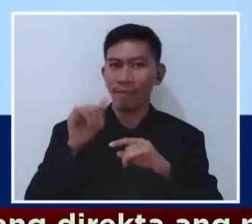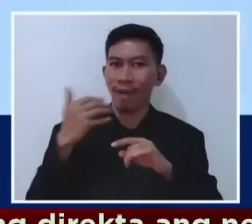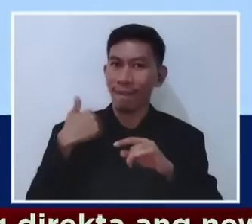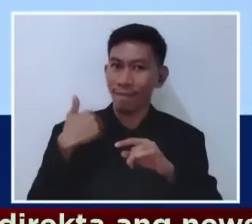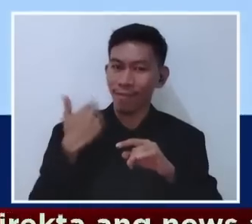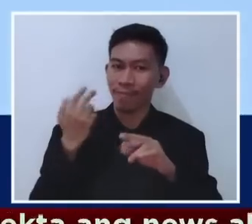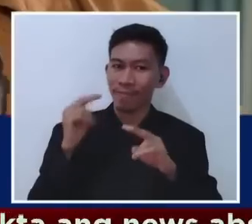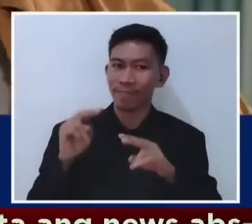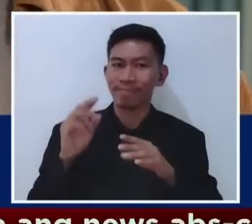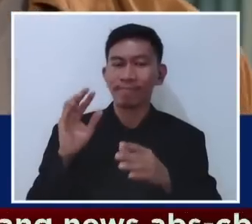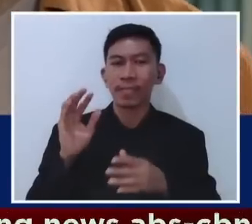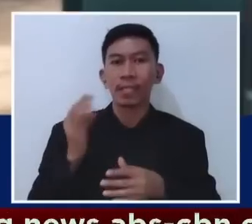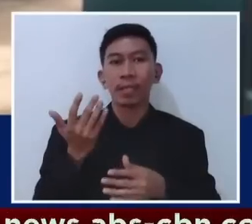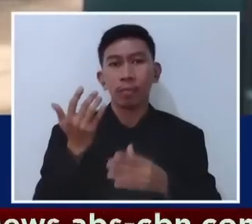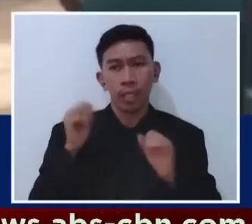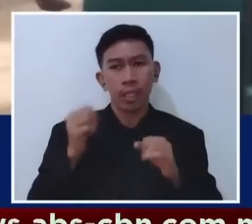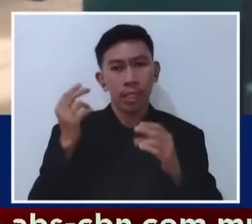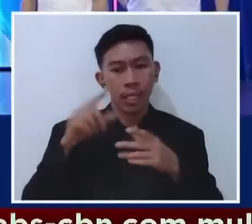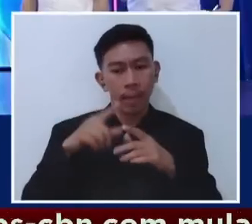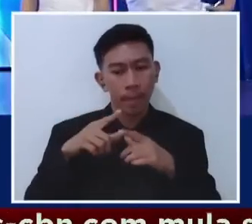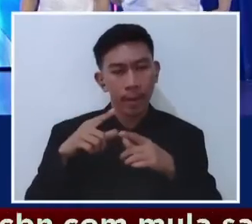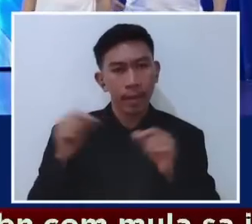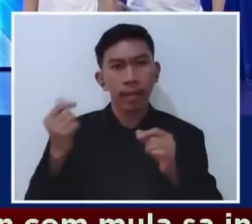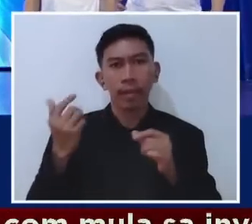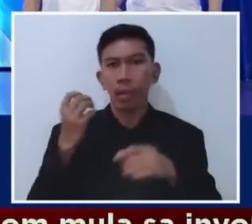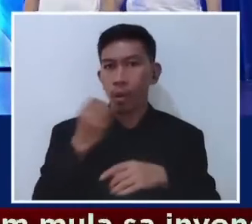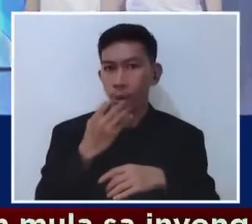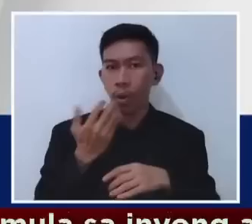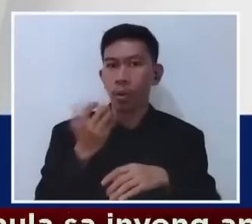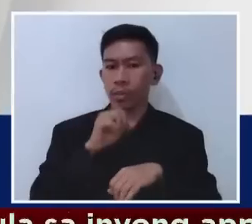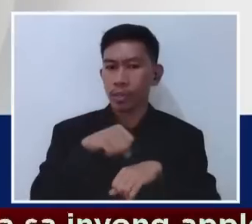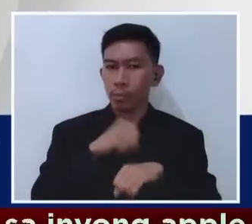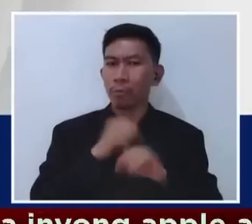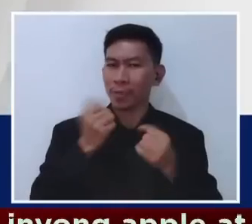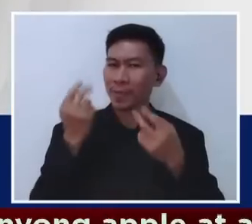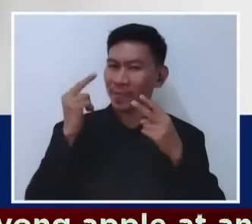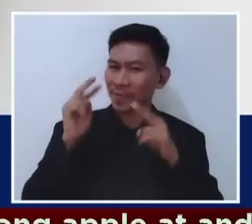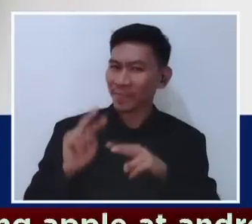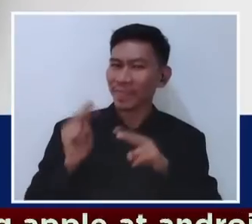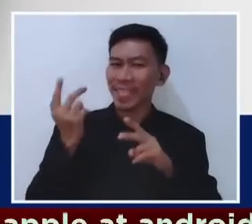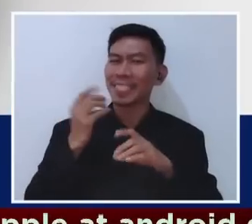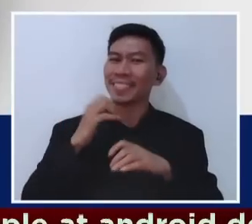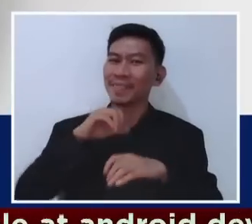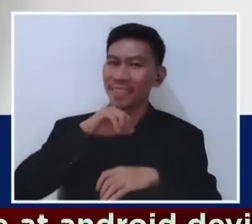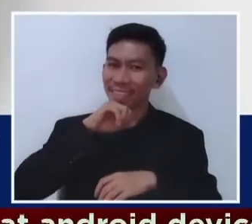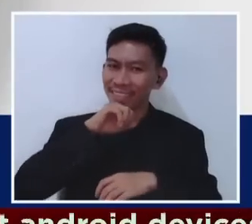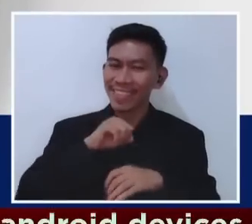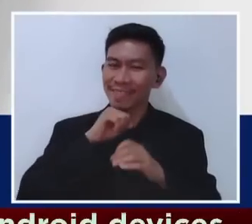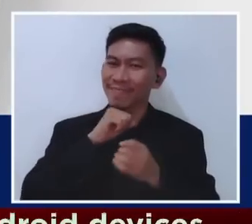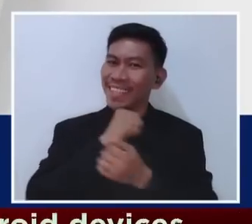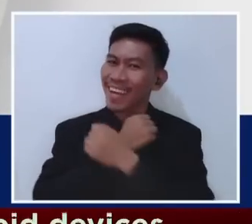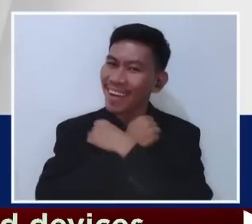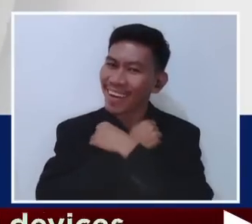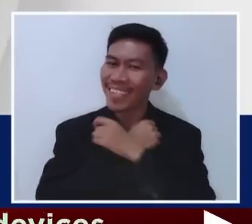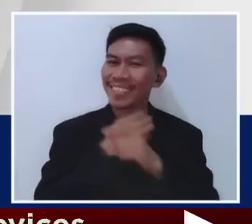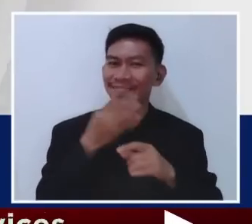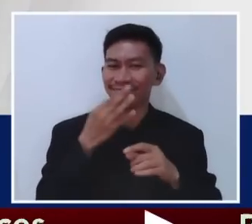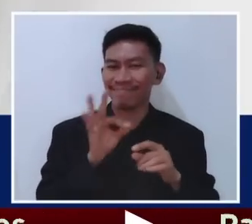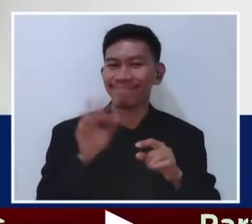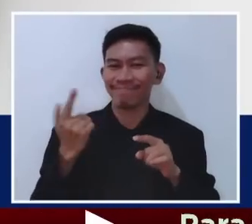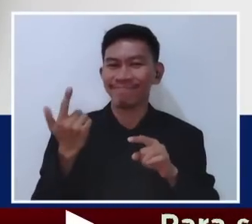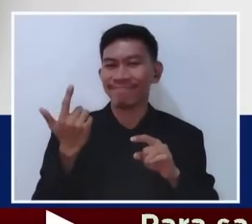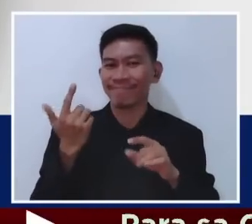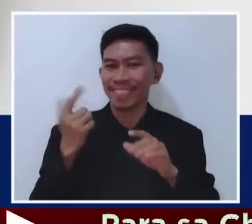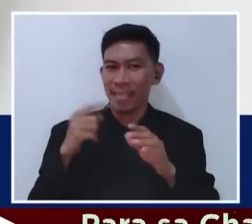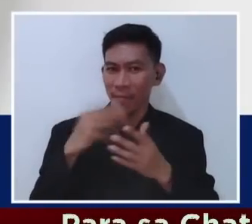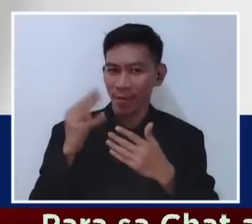sa Japan, Hong Kong at Singapore ang mga paborito nilang Kapamilya teleserye ng live kasabay ng pag-ere